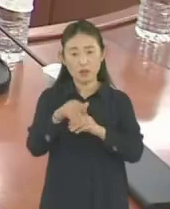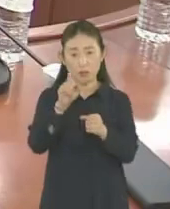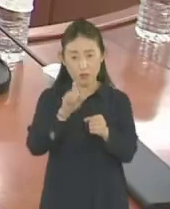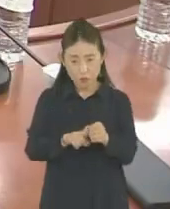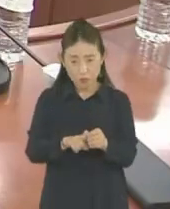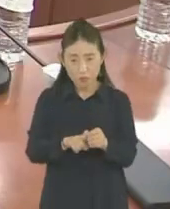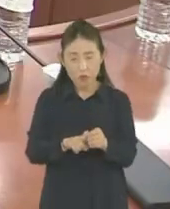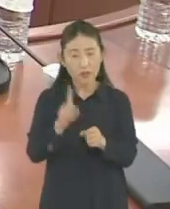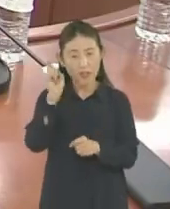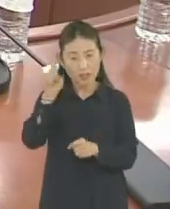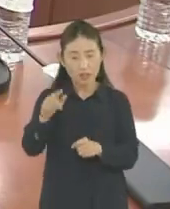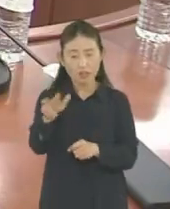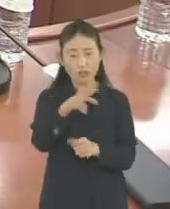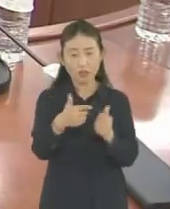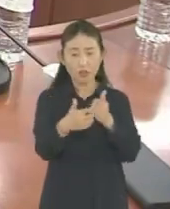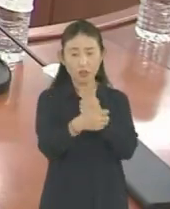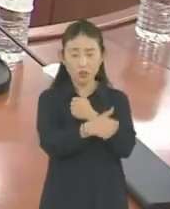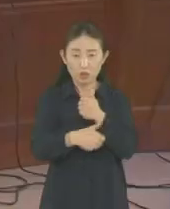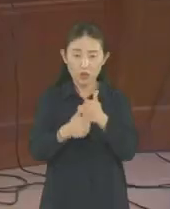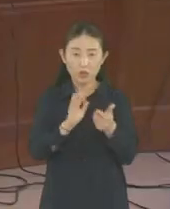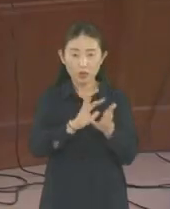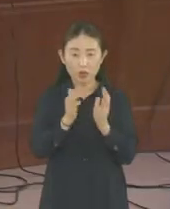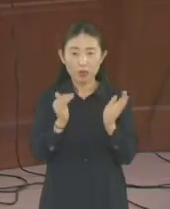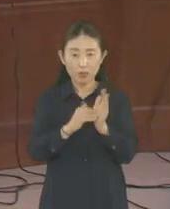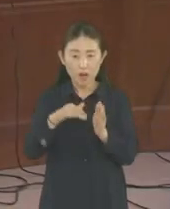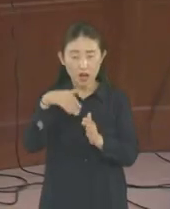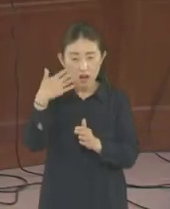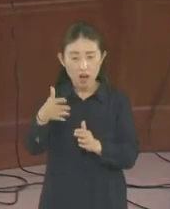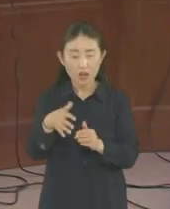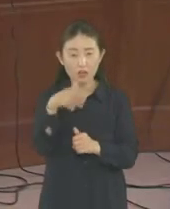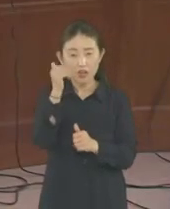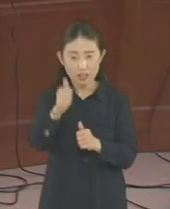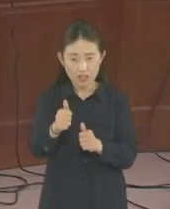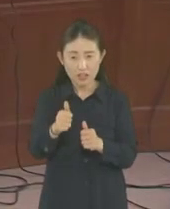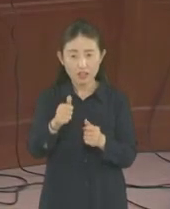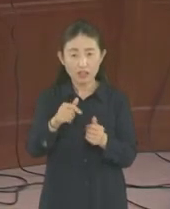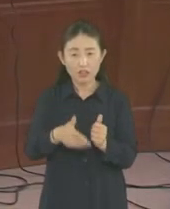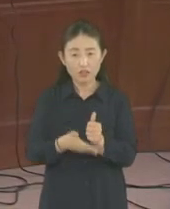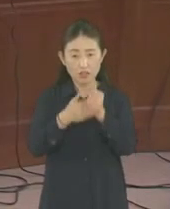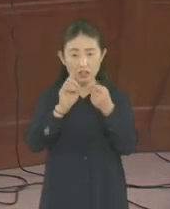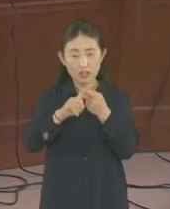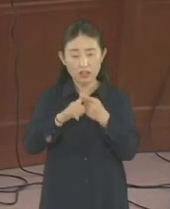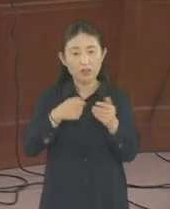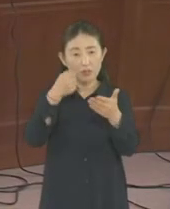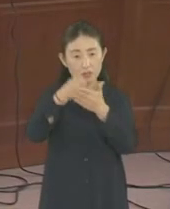목표로 내일 전국 위원회를 열어 비대위원장 임명을 의결 할 계획입니다